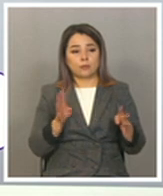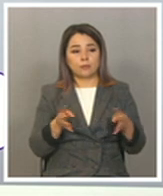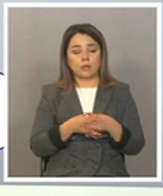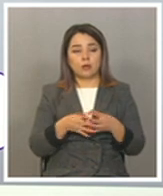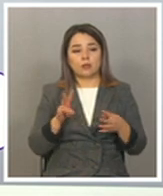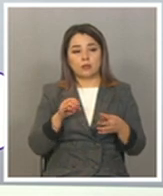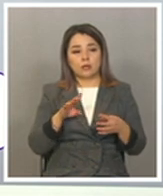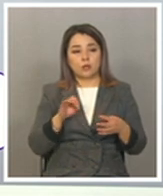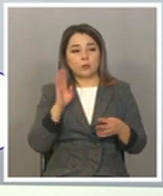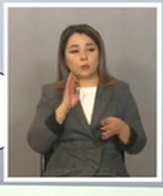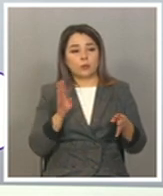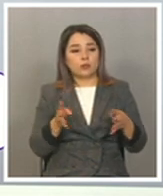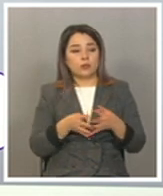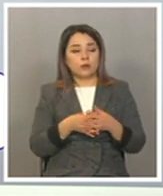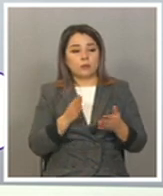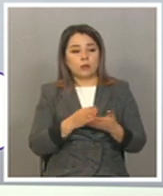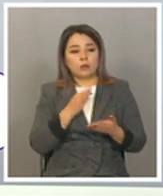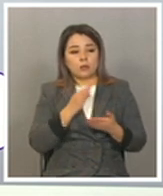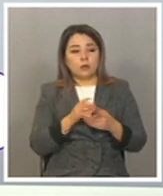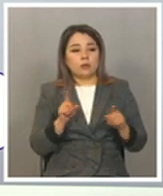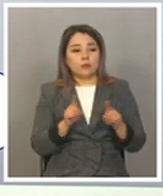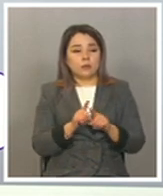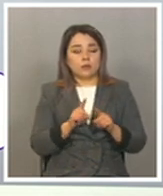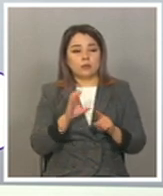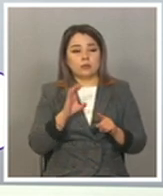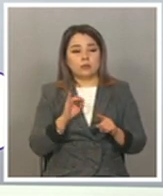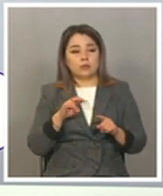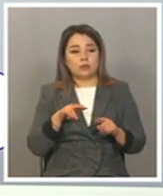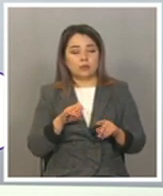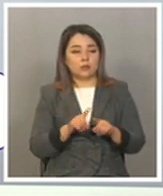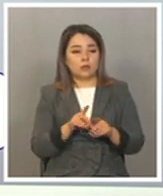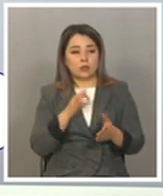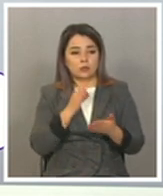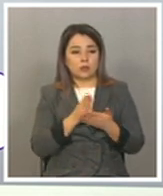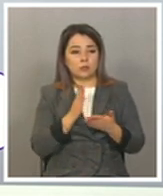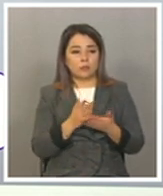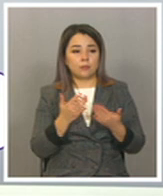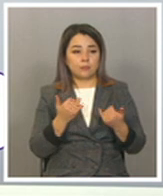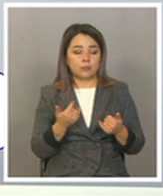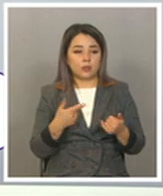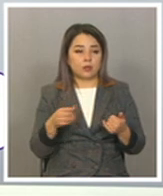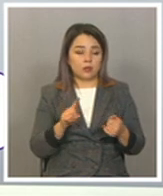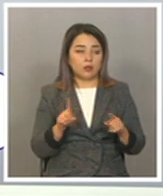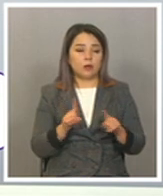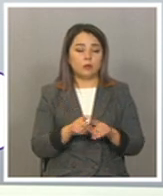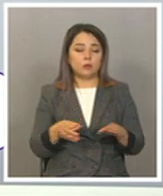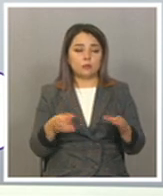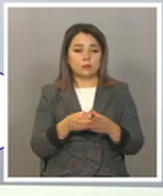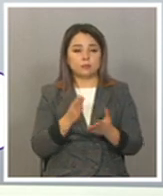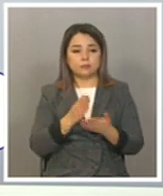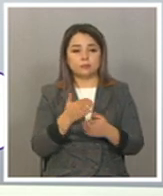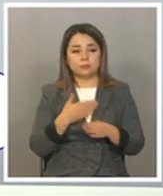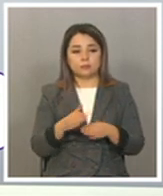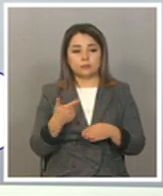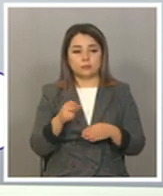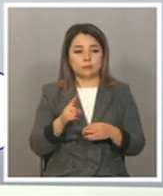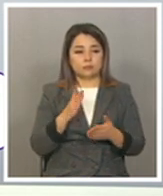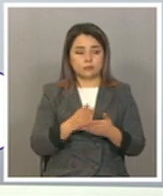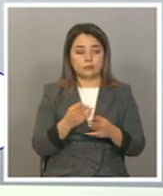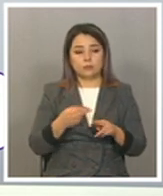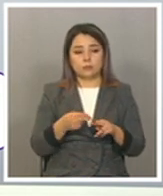сумен әрекеттессе, натрий гидроксиді. Оның барлығы сілті деп аталады. Сонымен қатар, сутек газдары бөлінеді. Осы